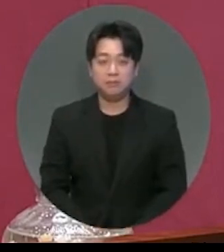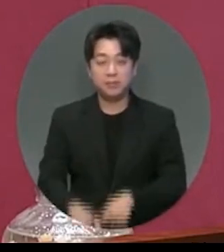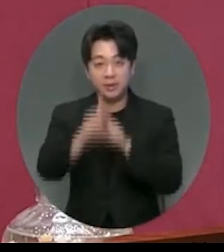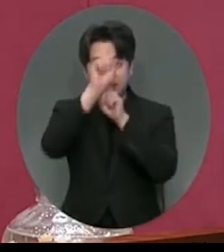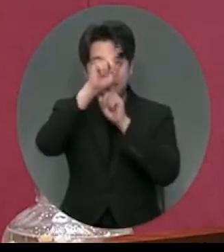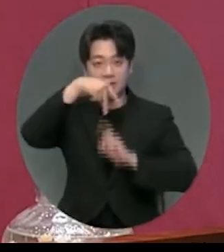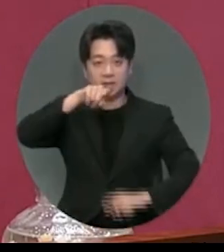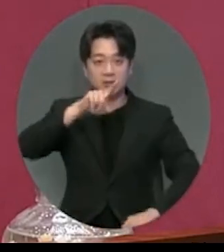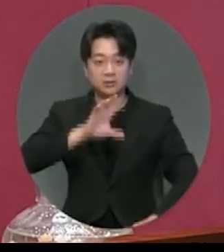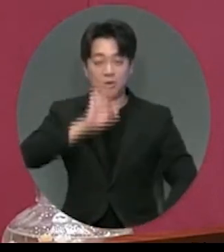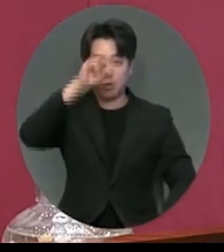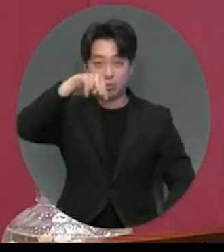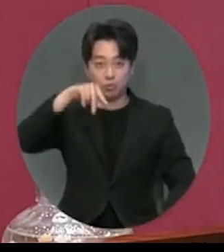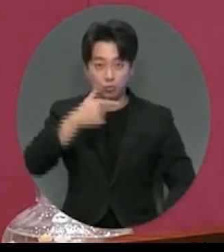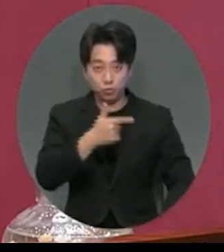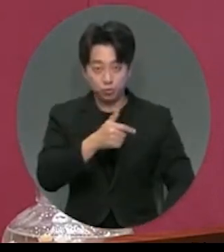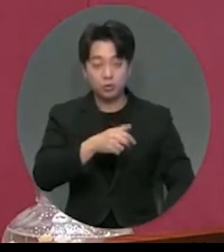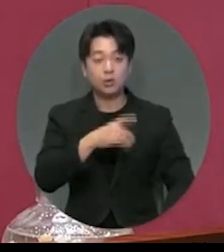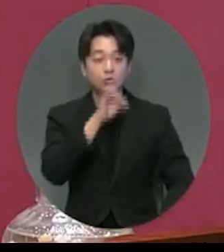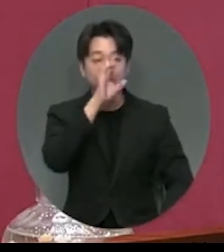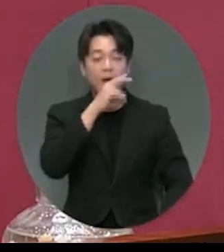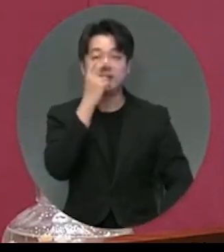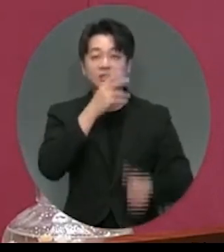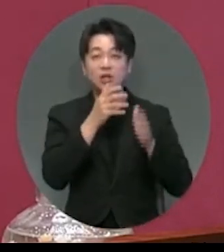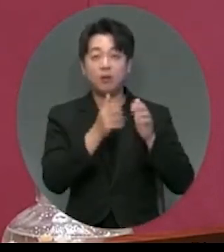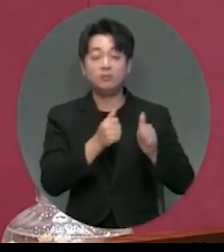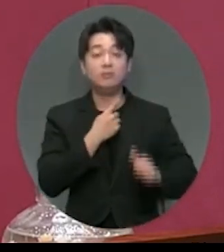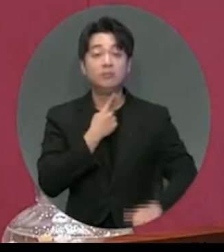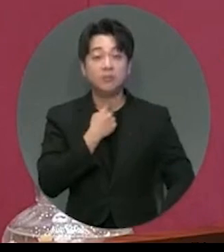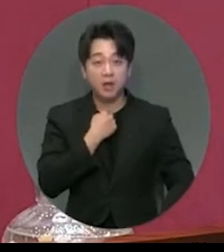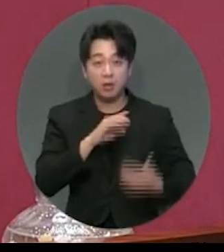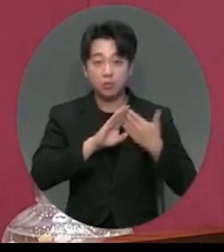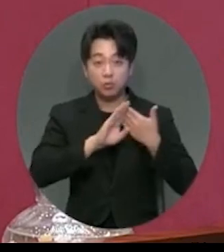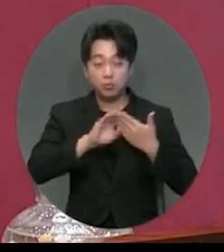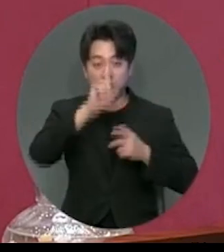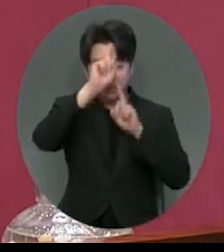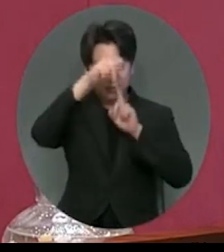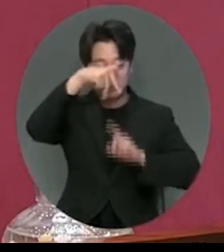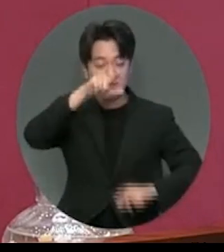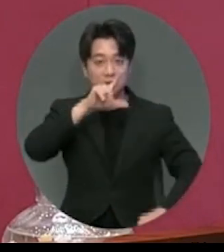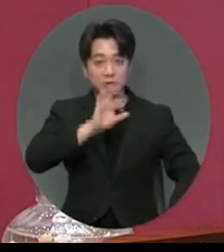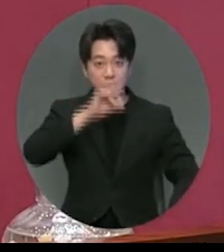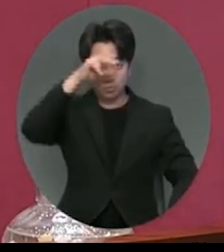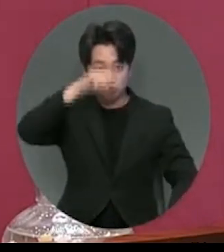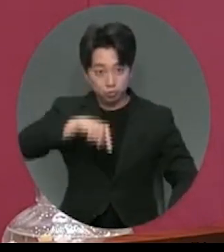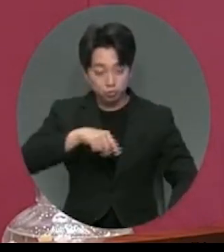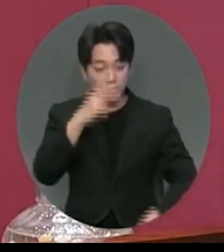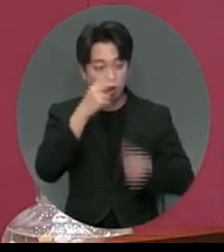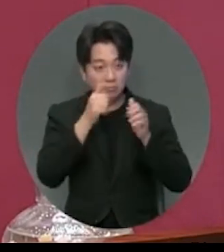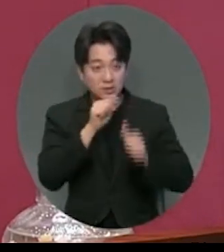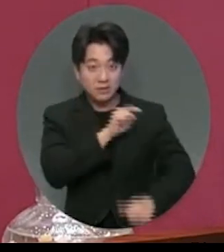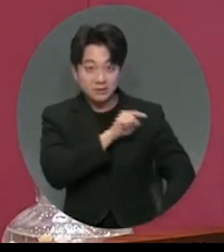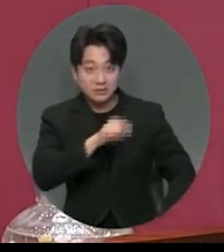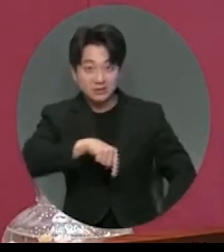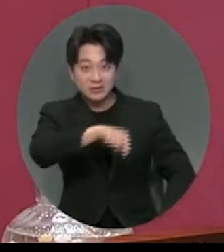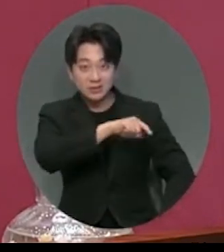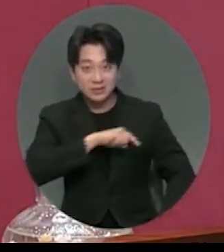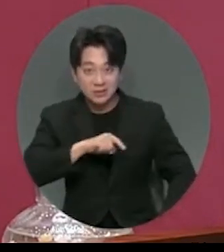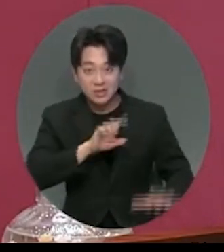이성윤 중앙지검장에 이어서 이정수 중앙지검장 등 대표적인 친문 검사들이